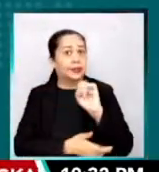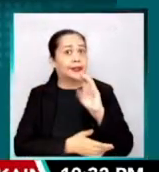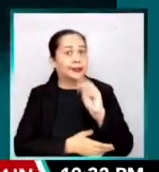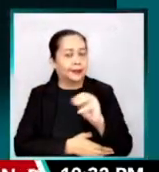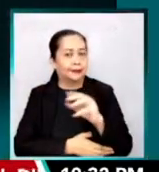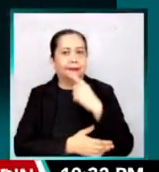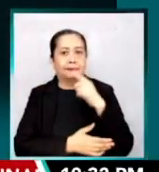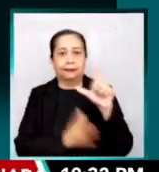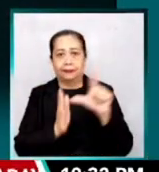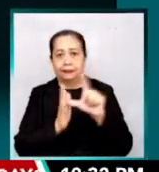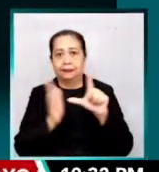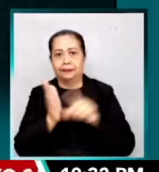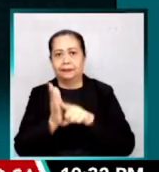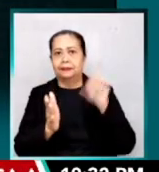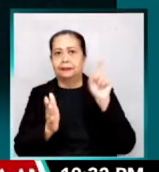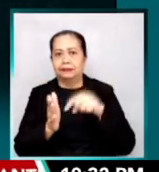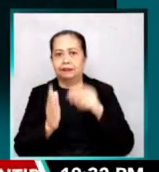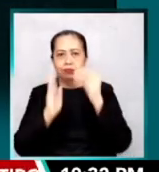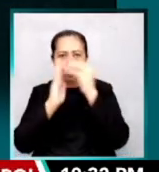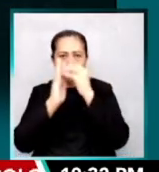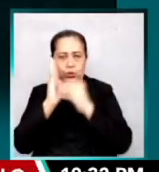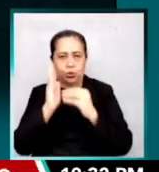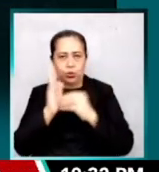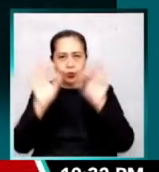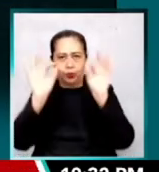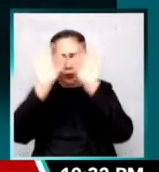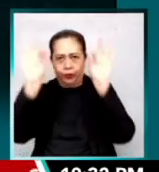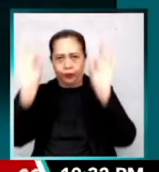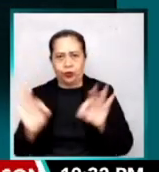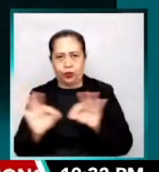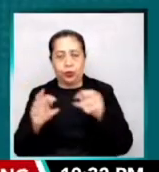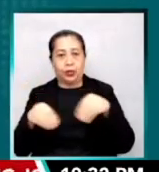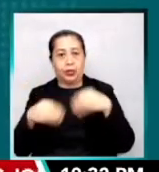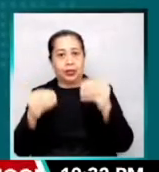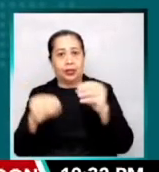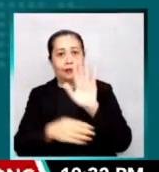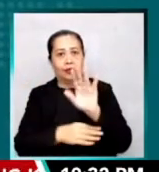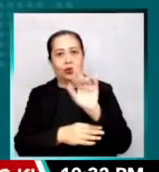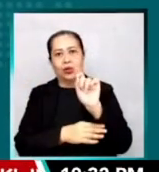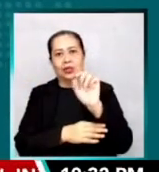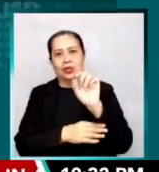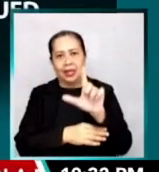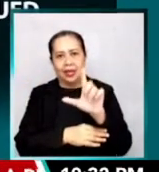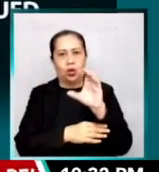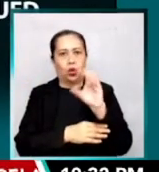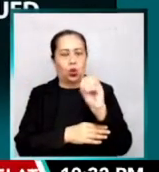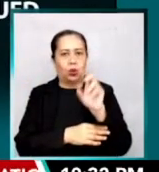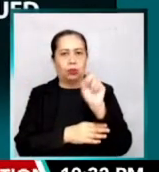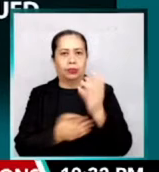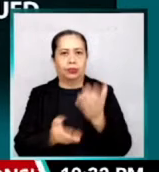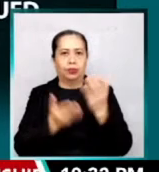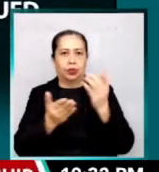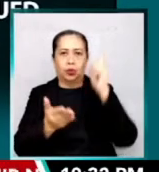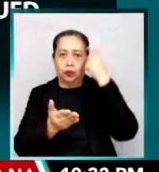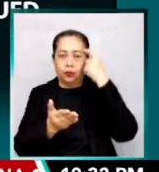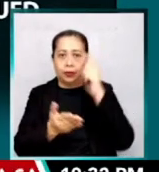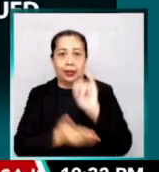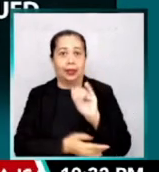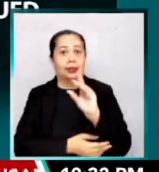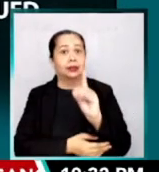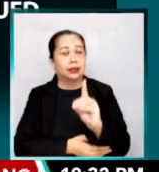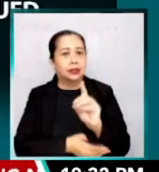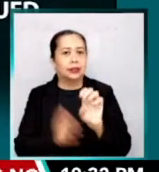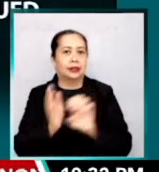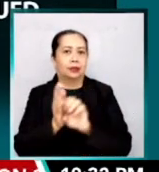batas, kailangan punan ang registration form na ibibigay ng inyong telco. Kailangan magsumite ng government-issued IDs gaya ng